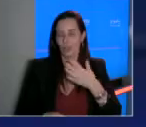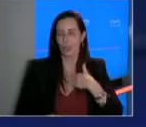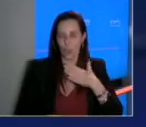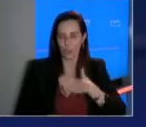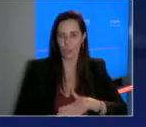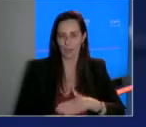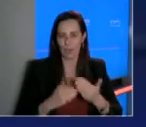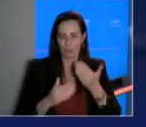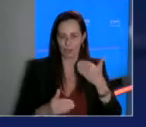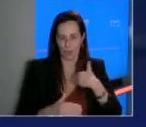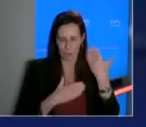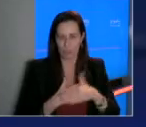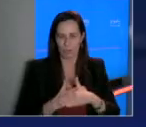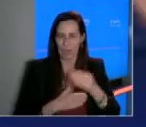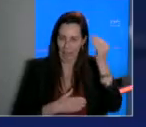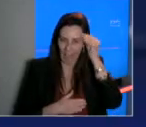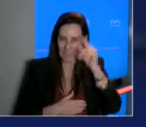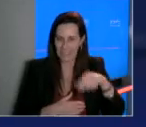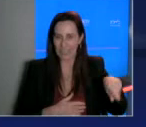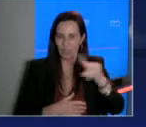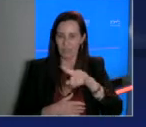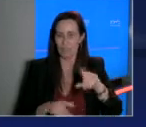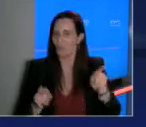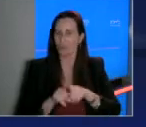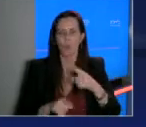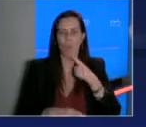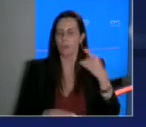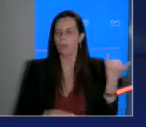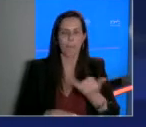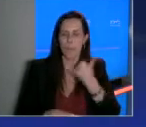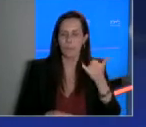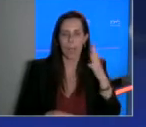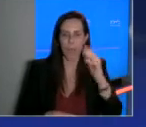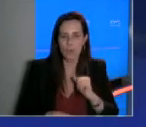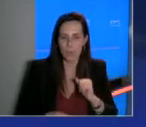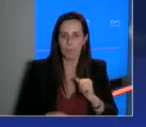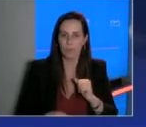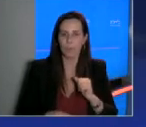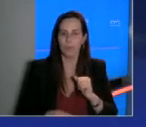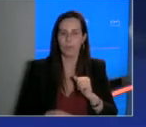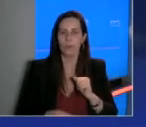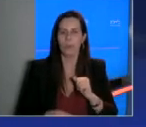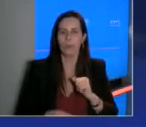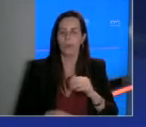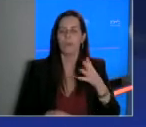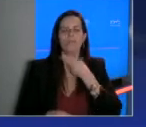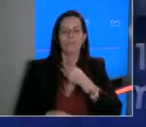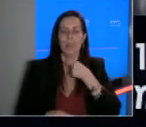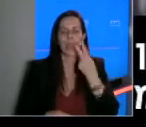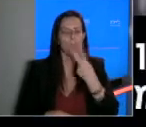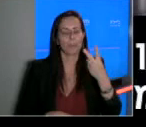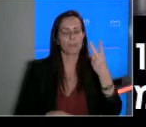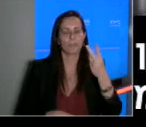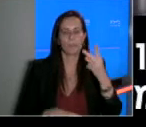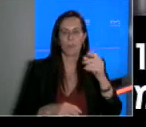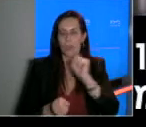רוצה, לפני שאנחנו עוזבים אתכם, להזכיר, כמו שאנחנו מזכירים כמעט תמיד בימי חמישי, אברה מנגיסטו, 2027